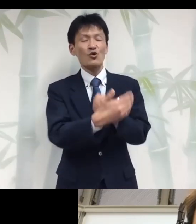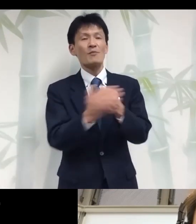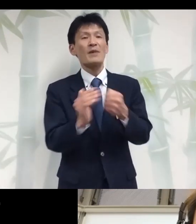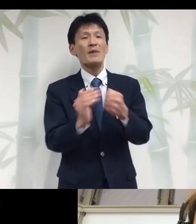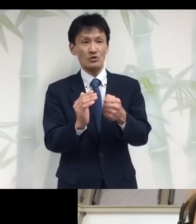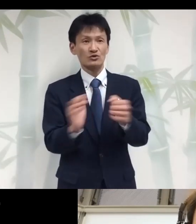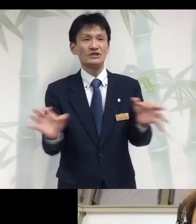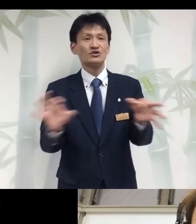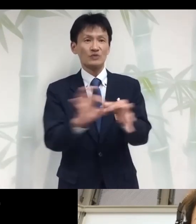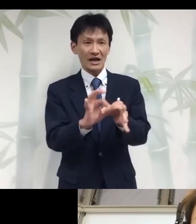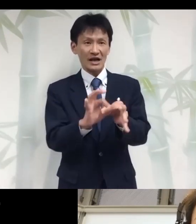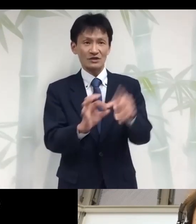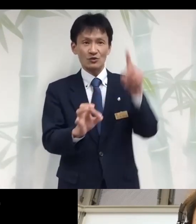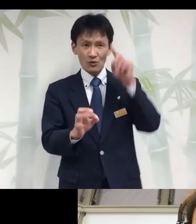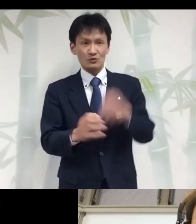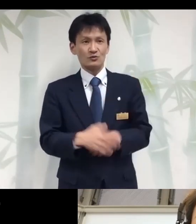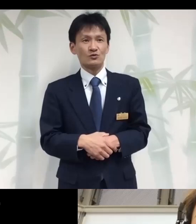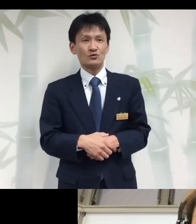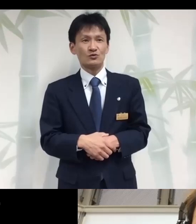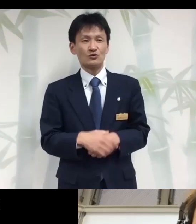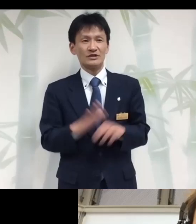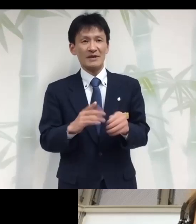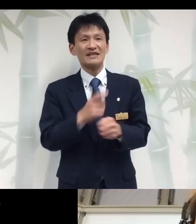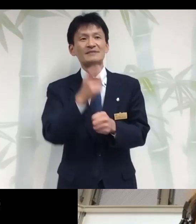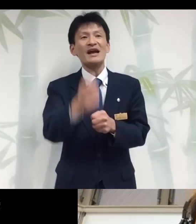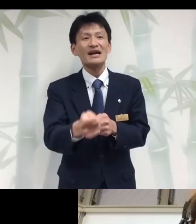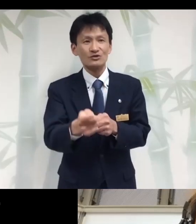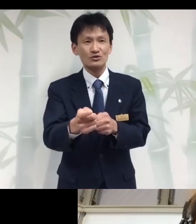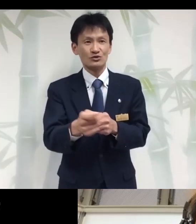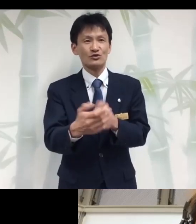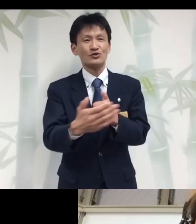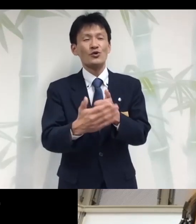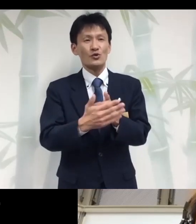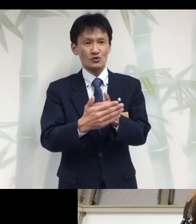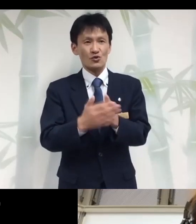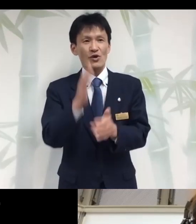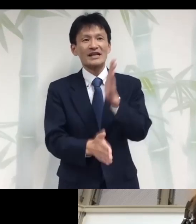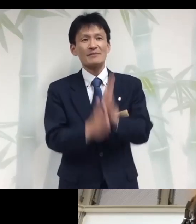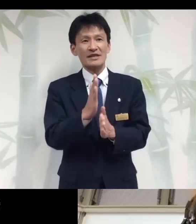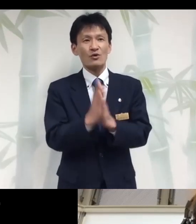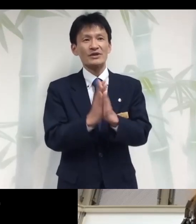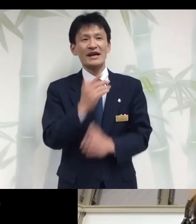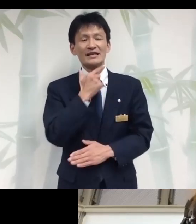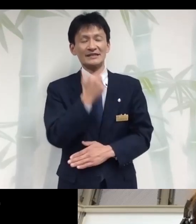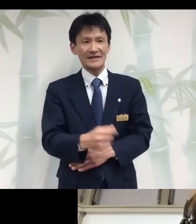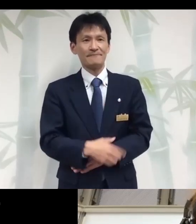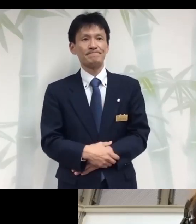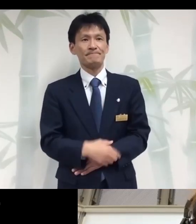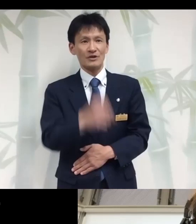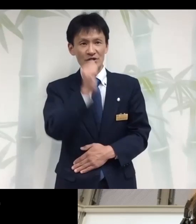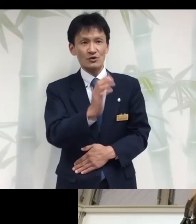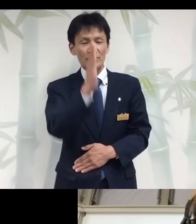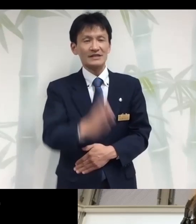ので、今しばらくのご協力をですね、改めてお願いを申し上げたいなと思います。よろしくお願いします。